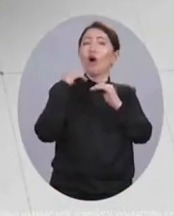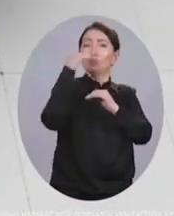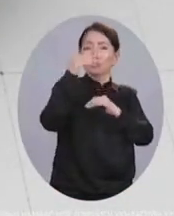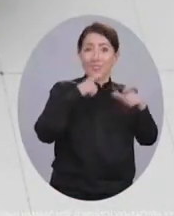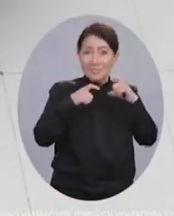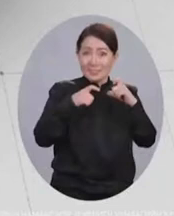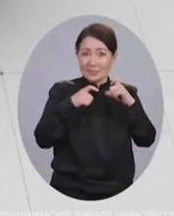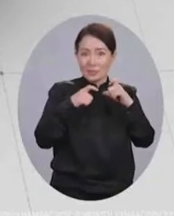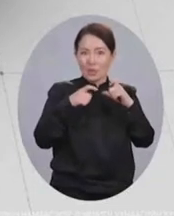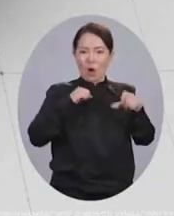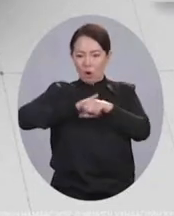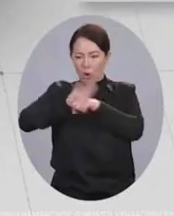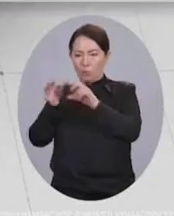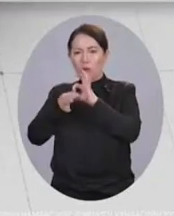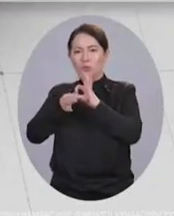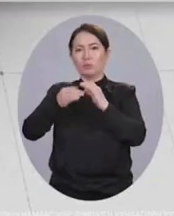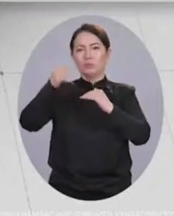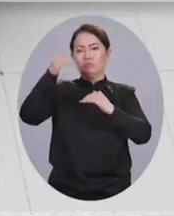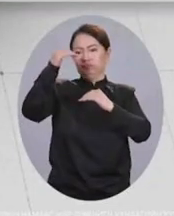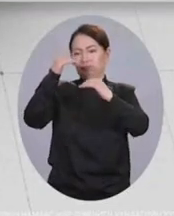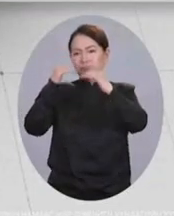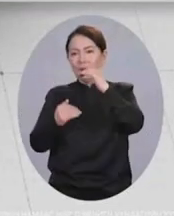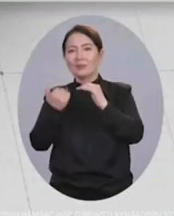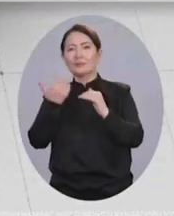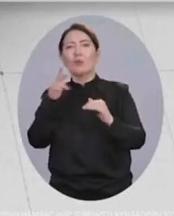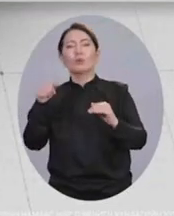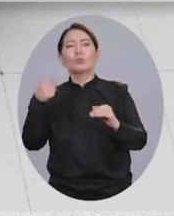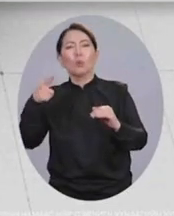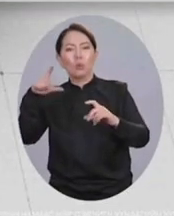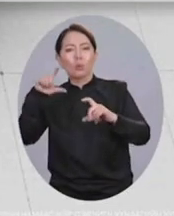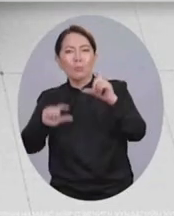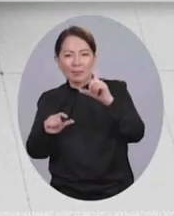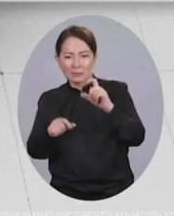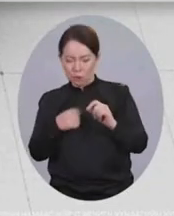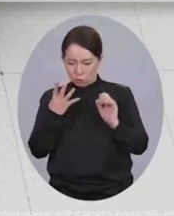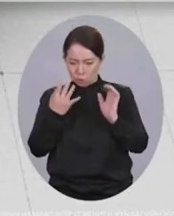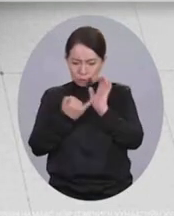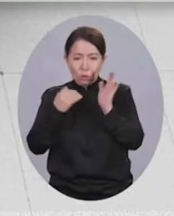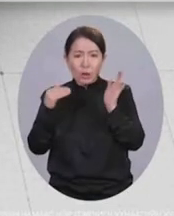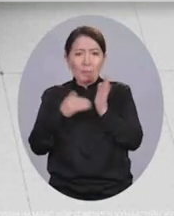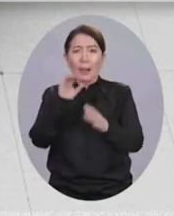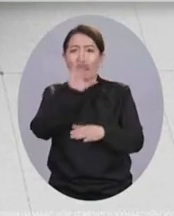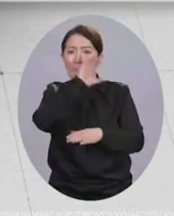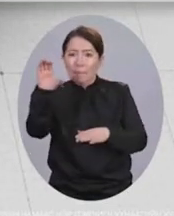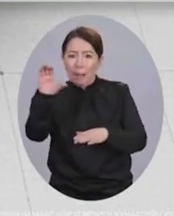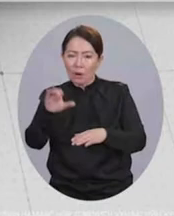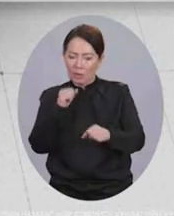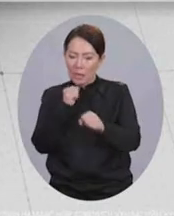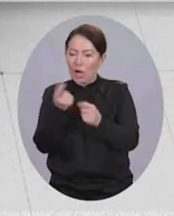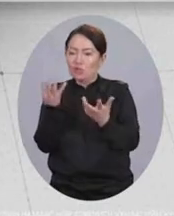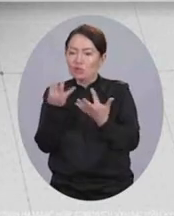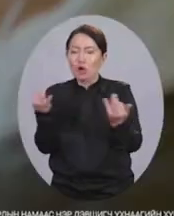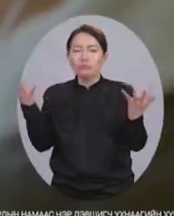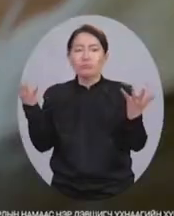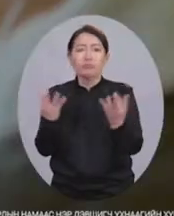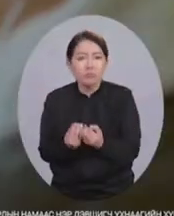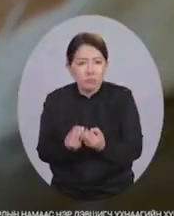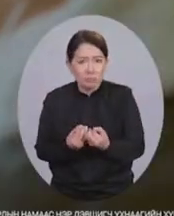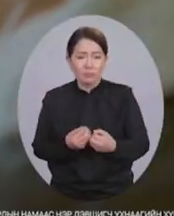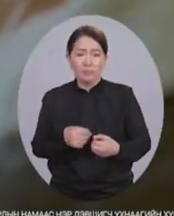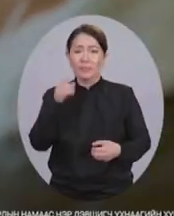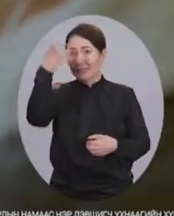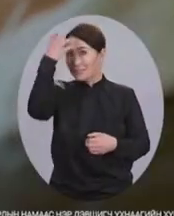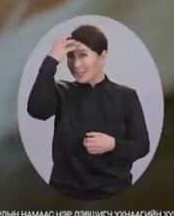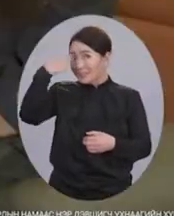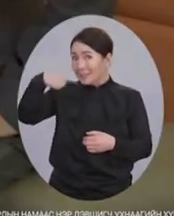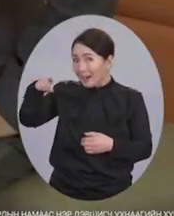улсын эдийн засаг цар тахлын улмаас 2020 онд 5.3% агшиж 46 мянган аж ахуйн нэгжид ажиглалтын тоо буурсан юм. Харин